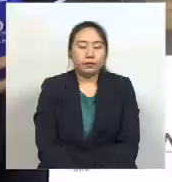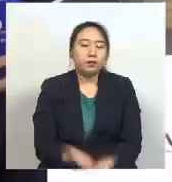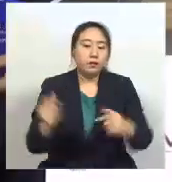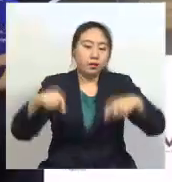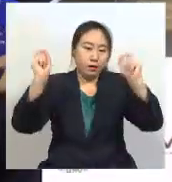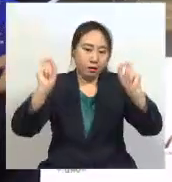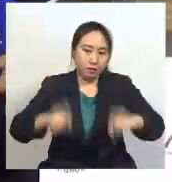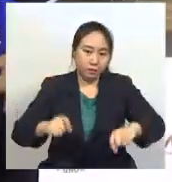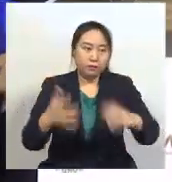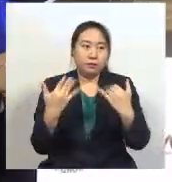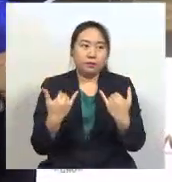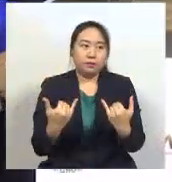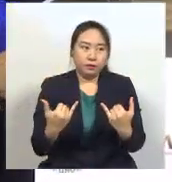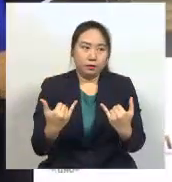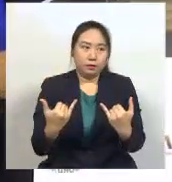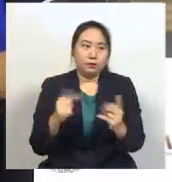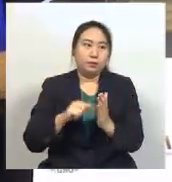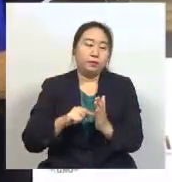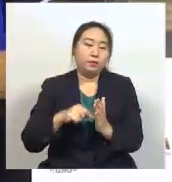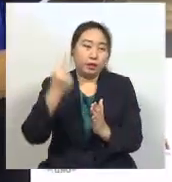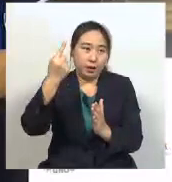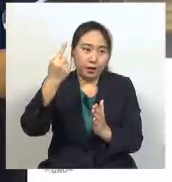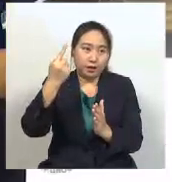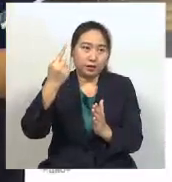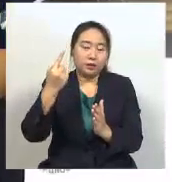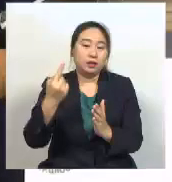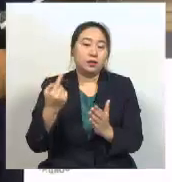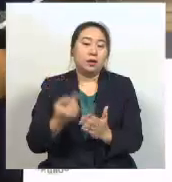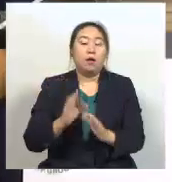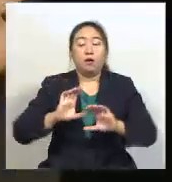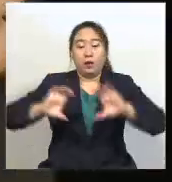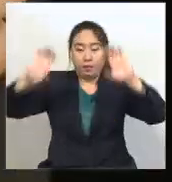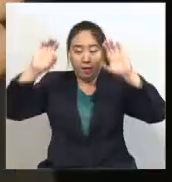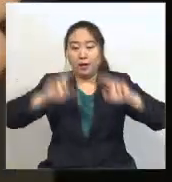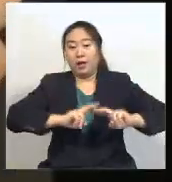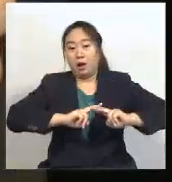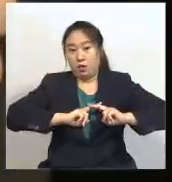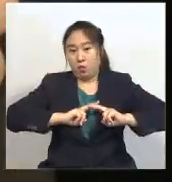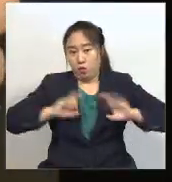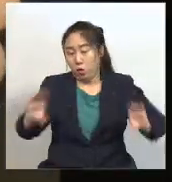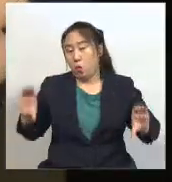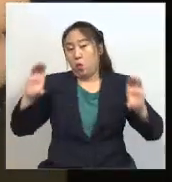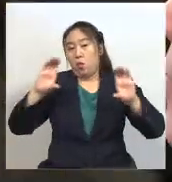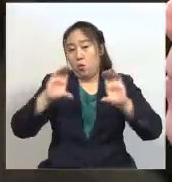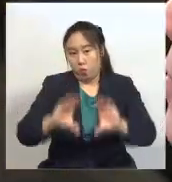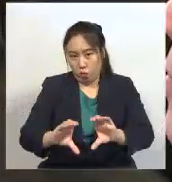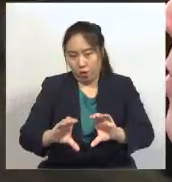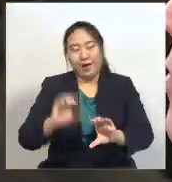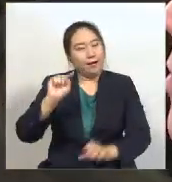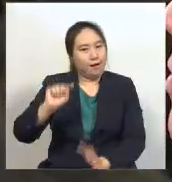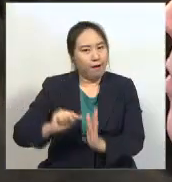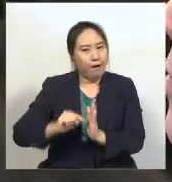ซึ่งการลงนามในครั้งนี้นะคะก็ถือว่าเป็นครั้งแรกที่เป็นการร่วมลงทุนระหว่างภาครัฐและเอกชนหรือว่า